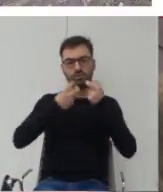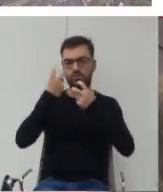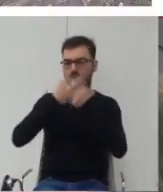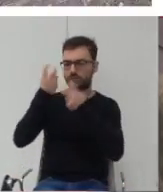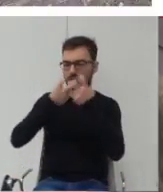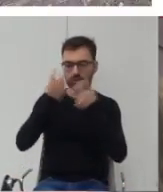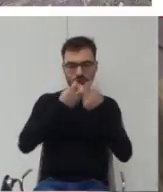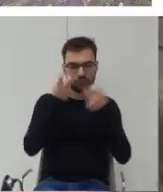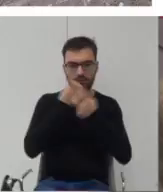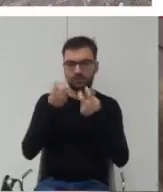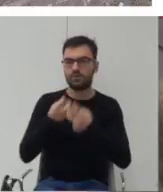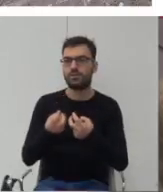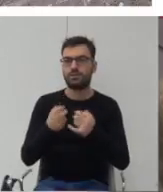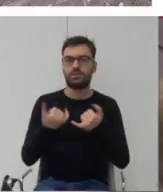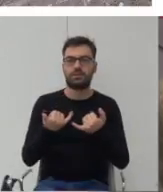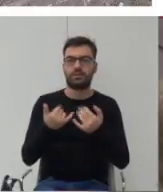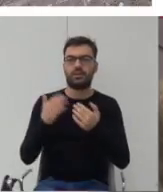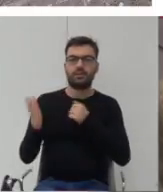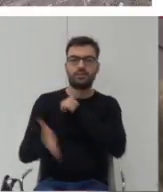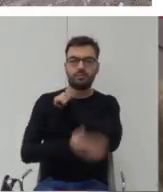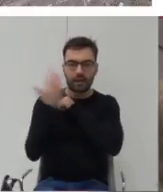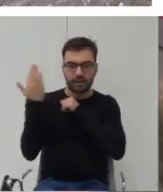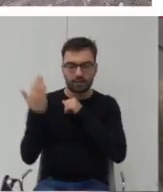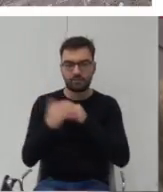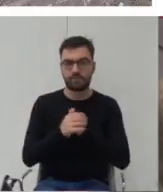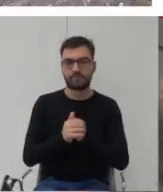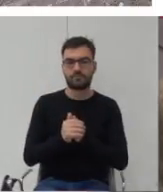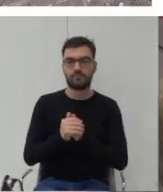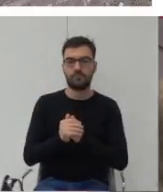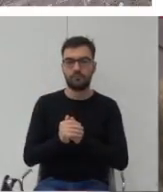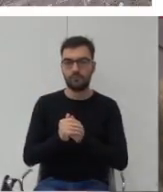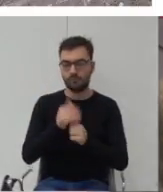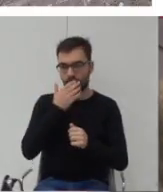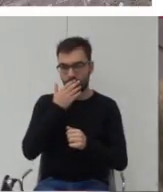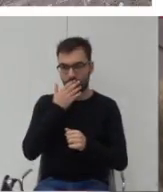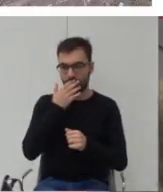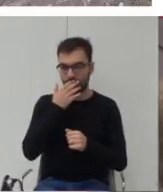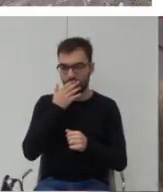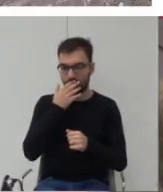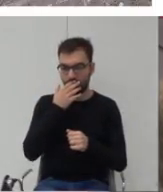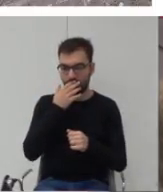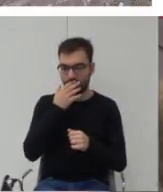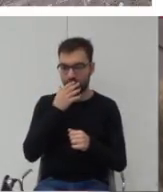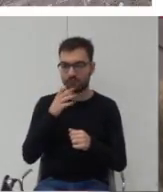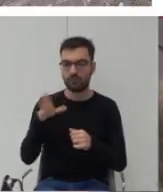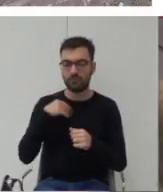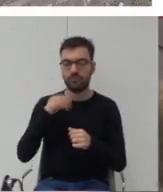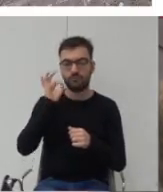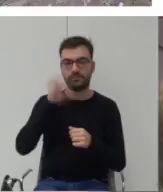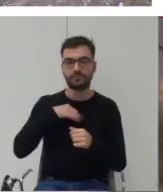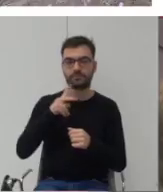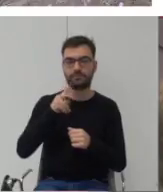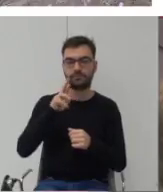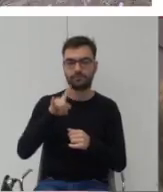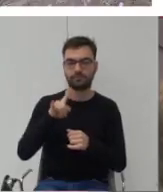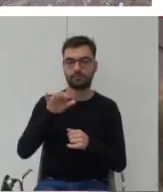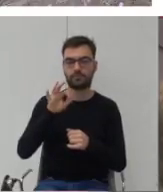poszukując jakiegoś wsparcia w tej sytuacji z panią Krystyną,